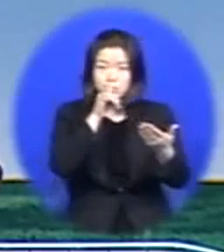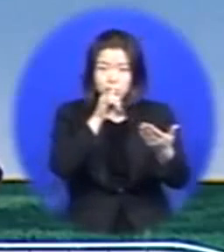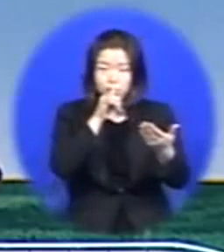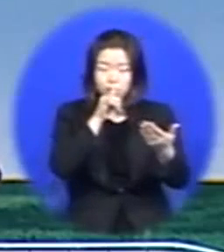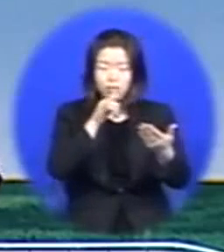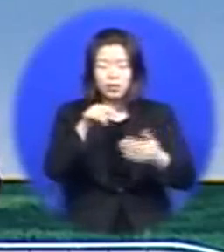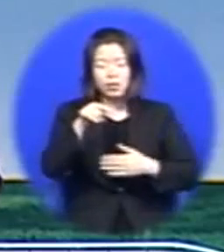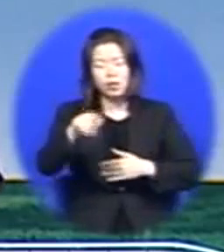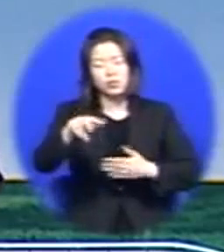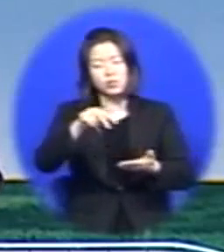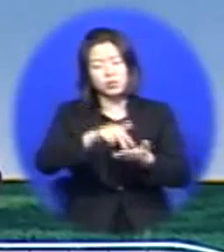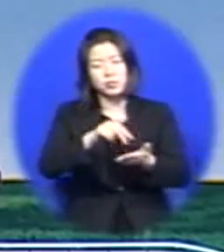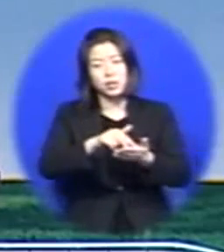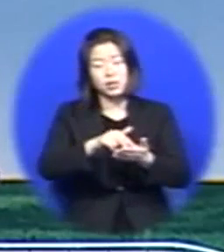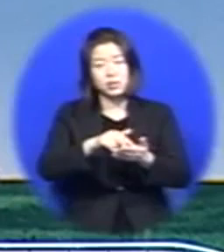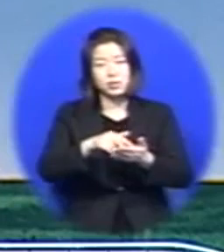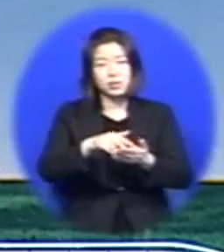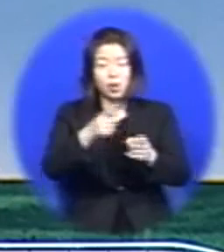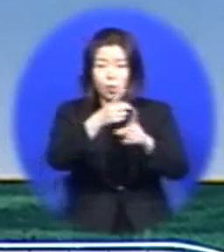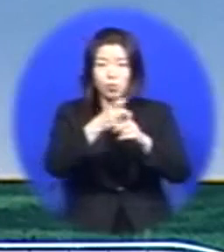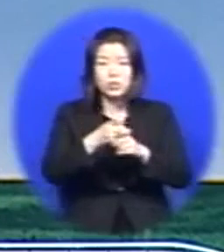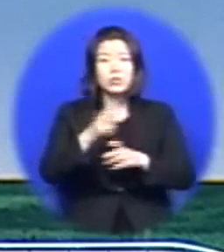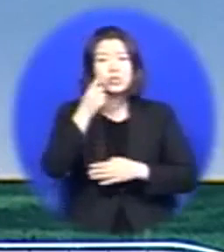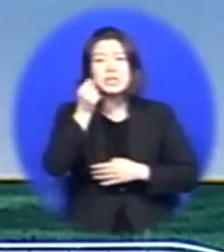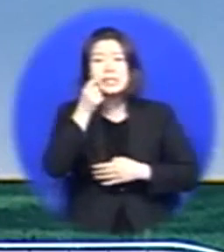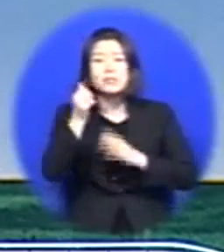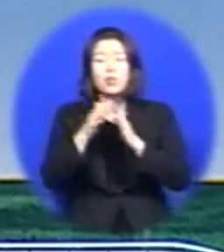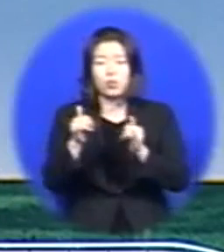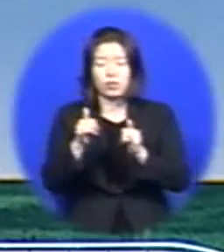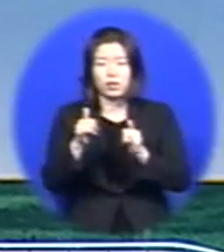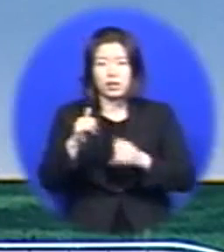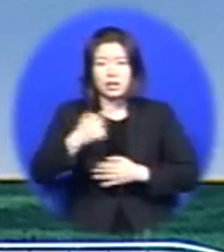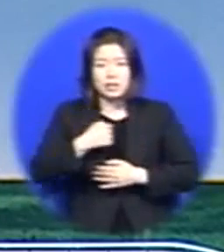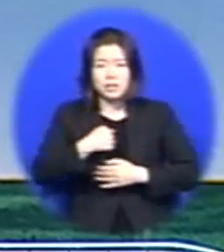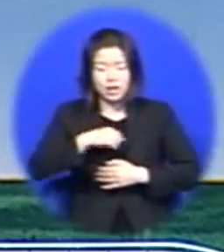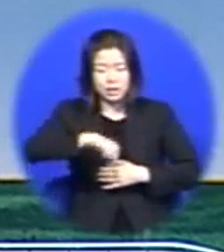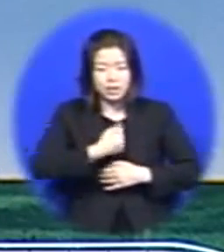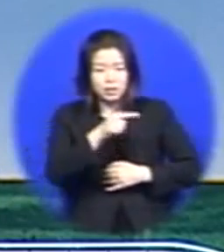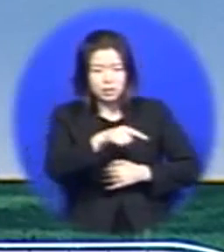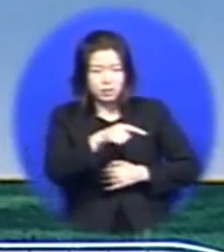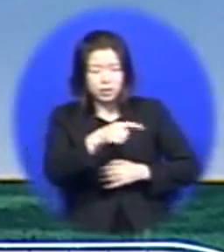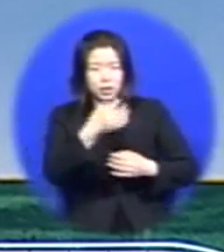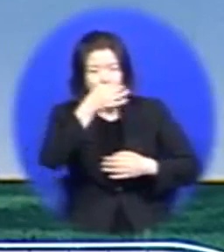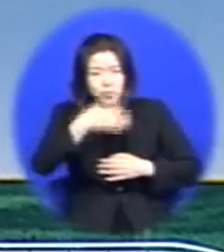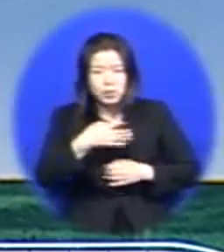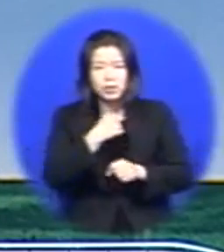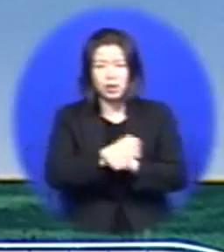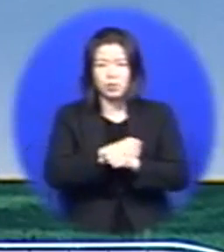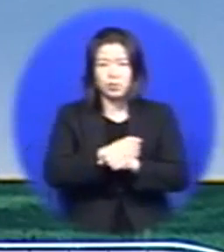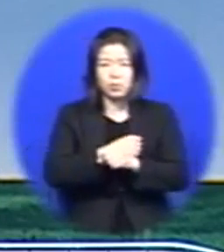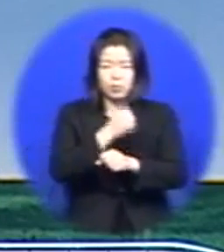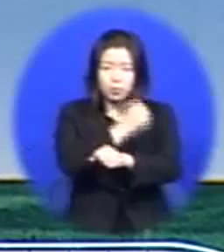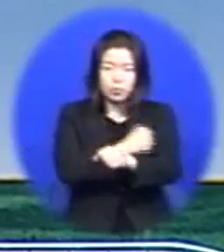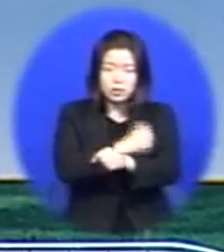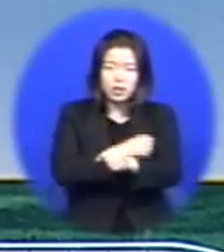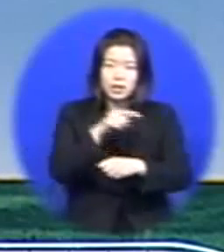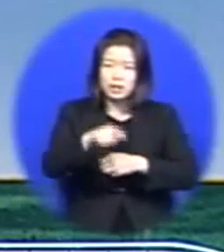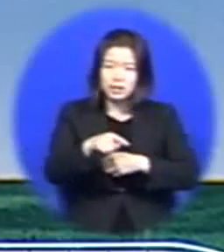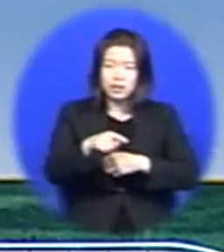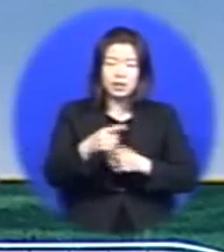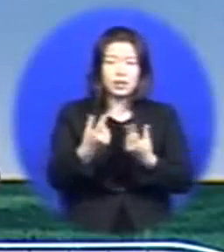그에게 있어서 원수는 일본입니다. 자기를 일으켜오고 우리 가족들을 이렇게 힘들게 하고 그리고